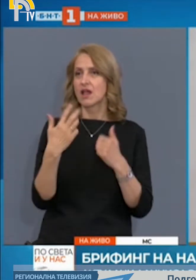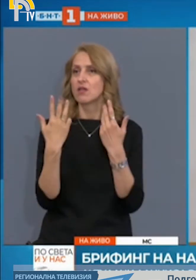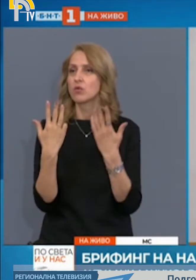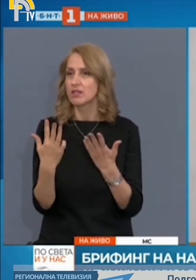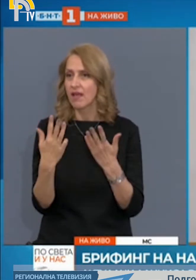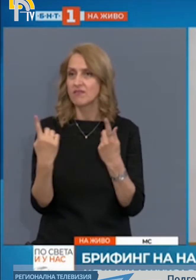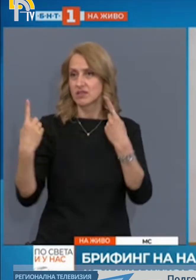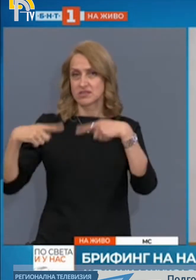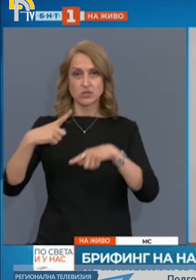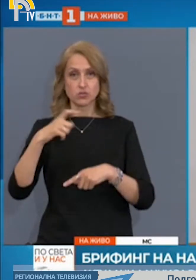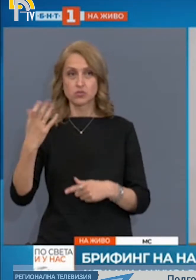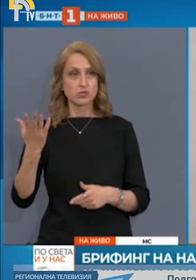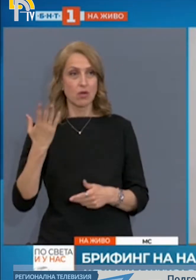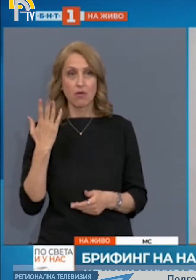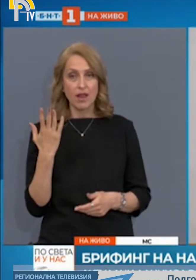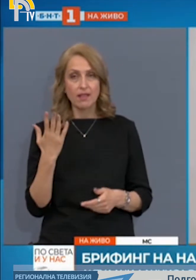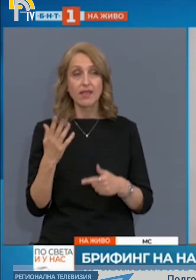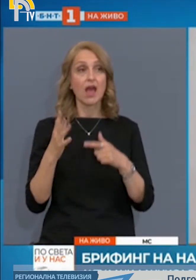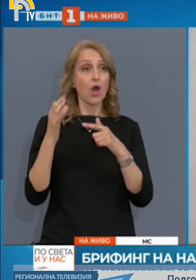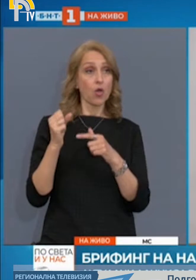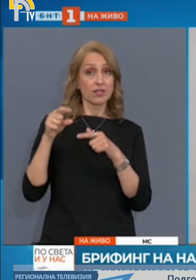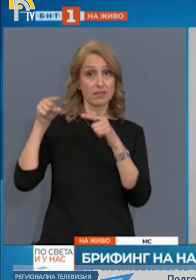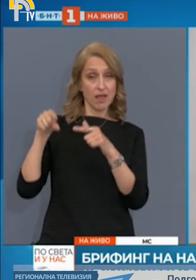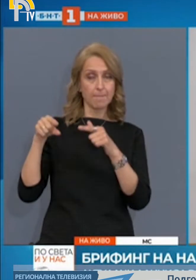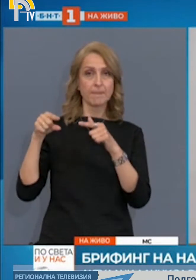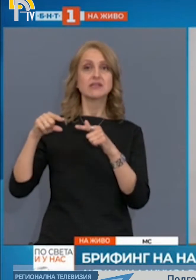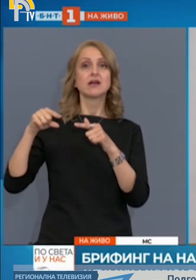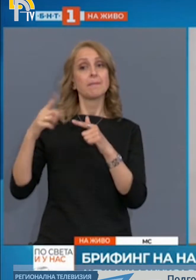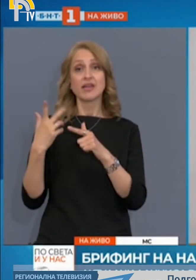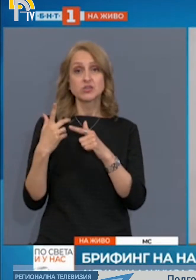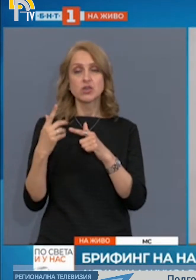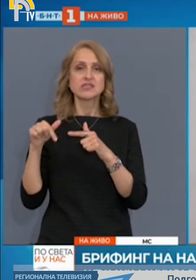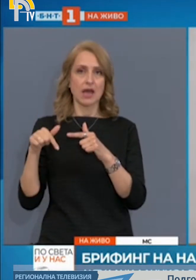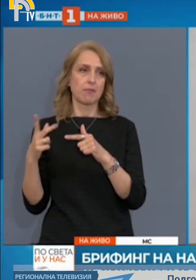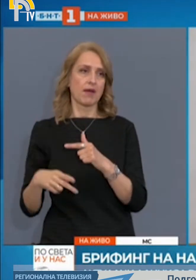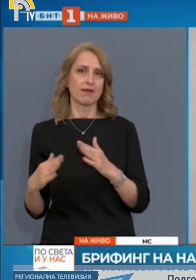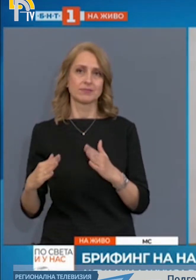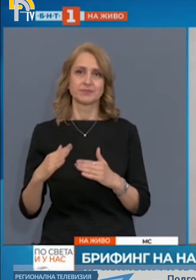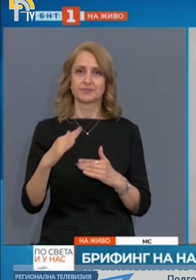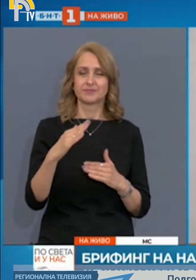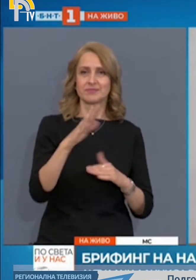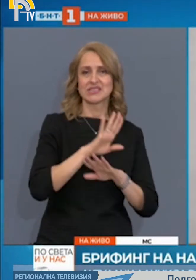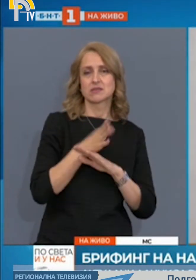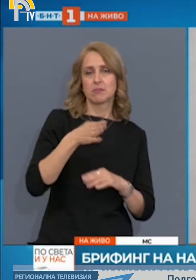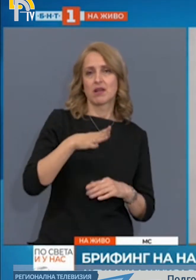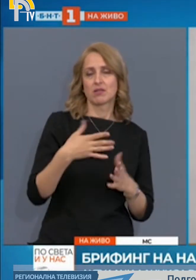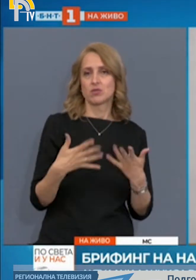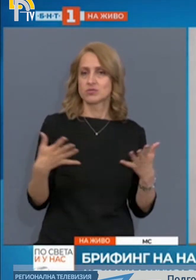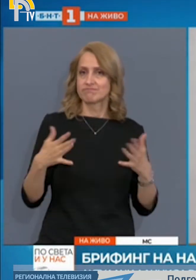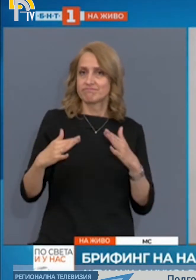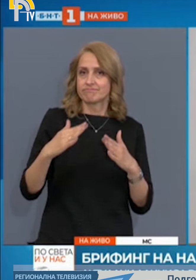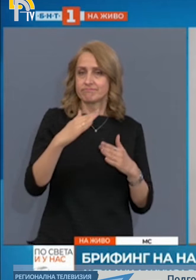на 100 хиляди и оттам нататък започна да се качва пак. Така, че